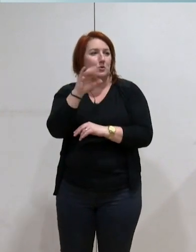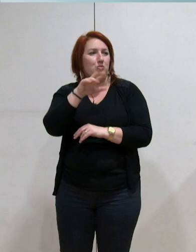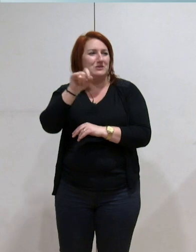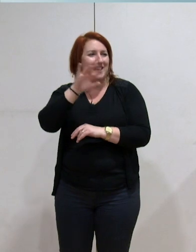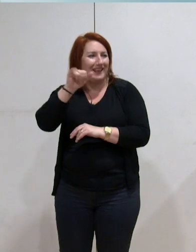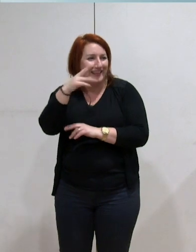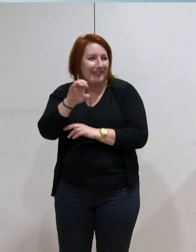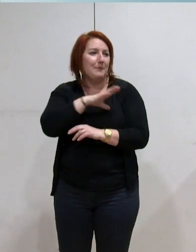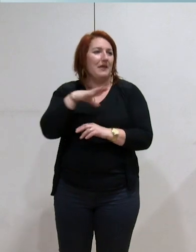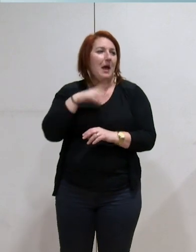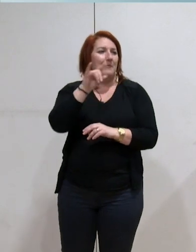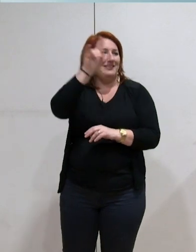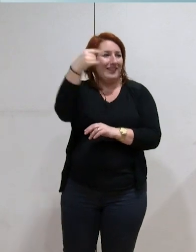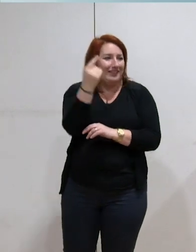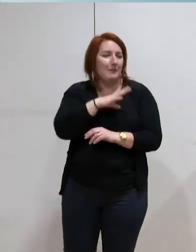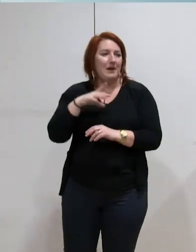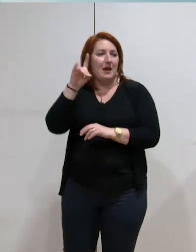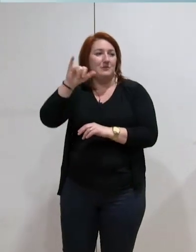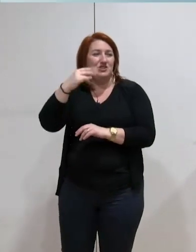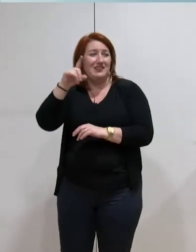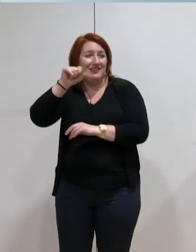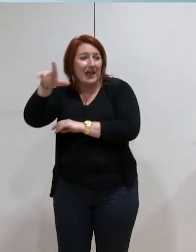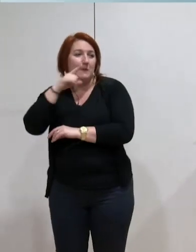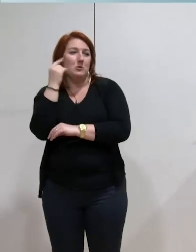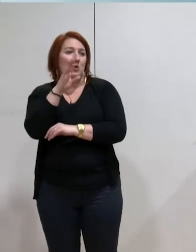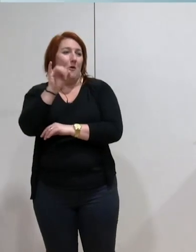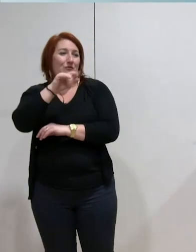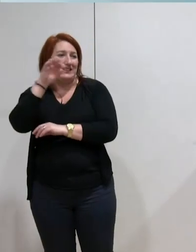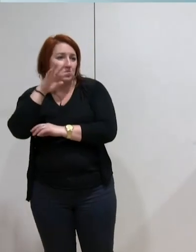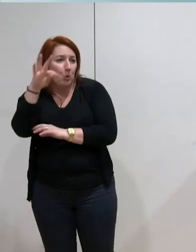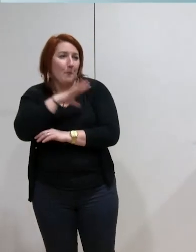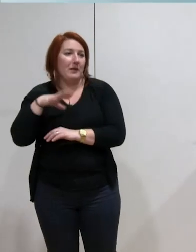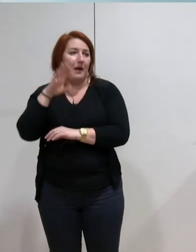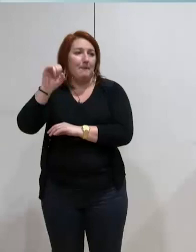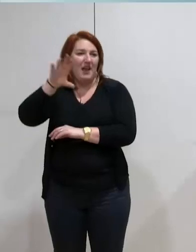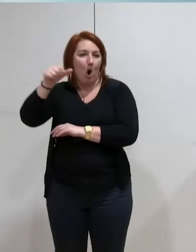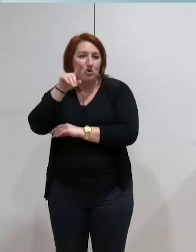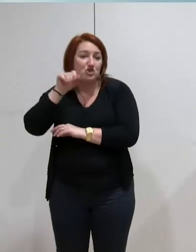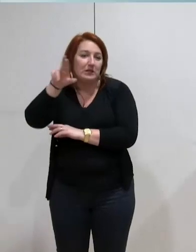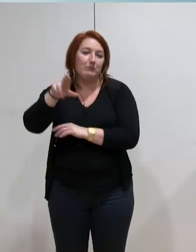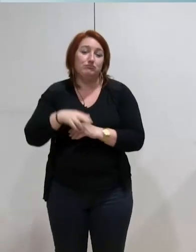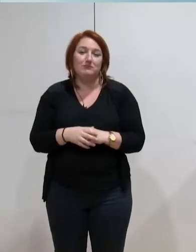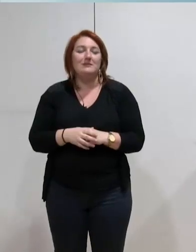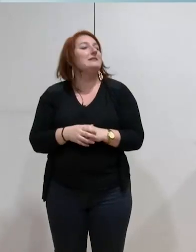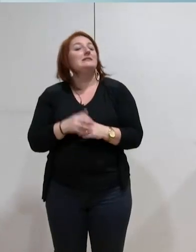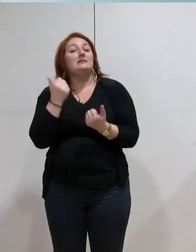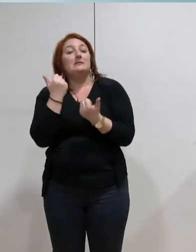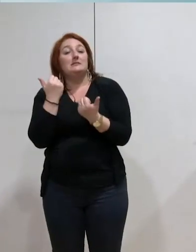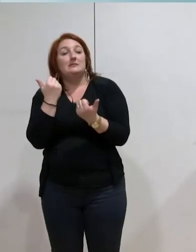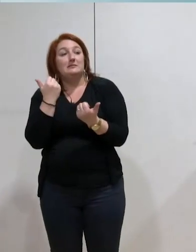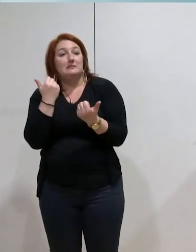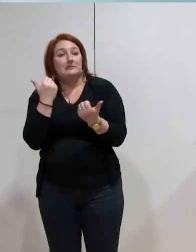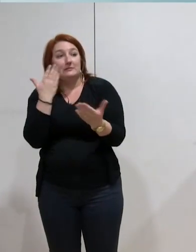daté Salima jidel Vincent fristau Nathalie Beranger y y a-t-il d'autres candidatures non je le mets au voix qui ne prend pas part au